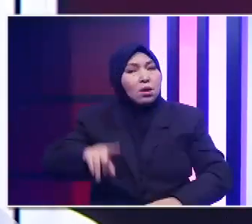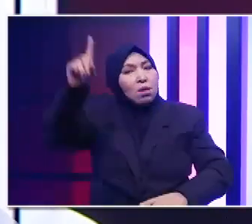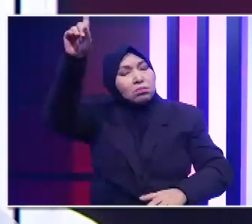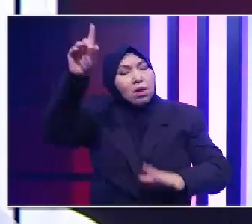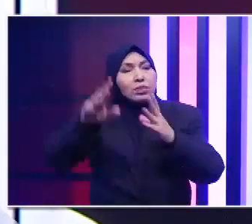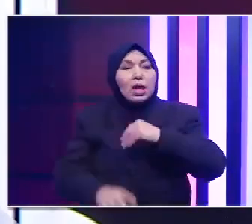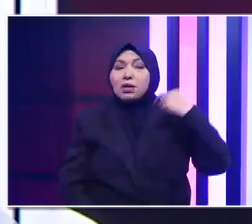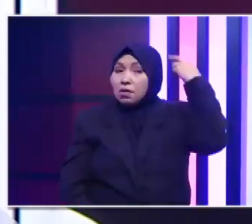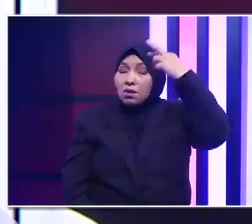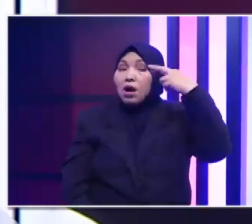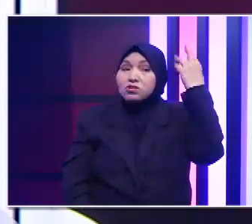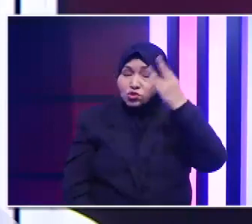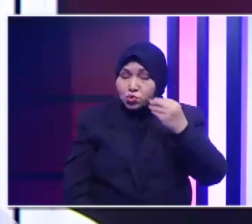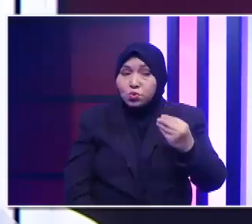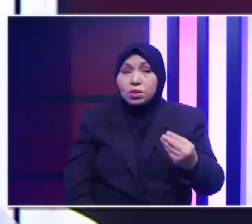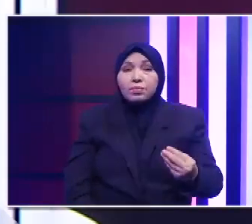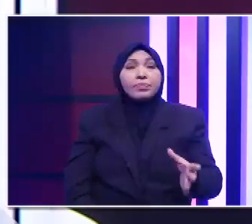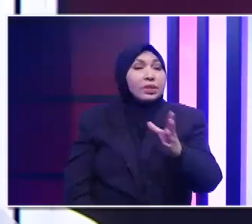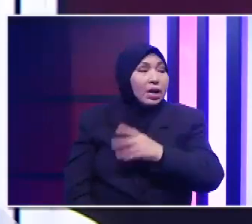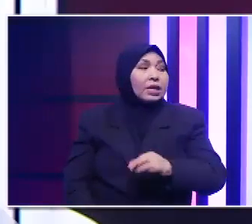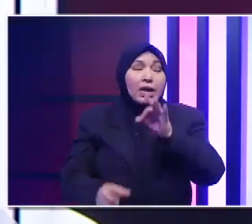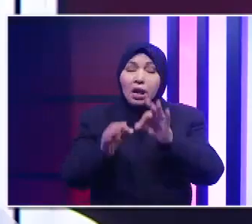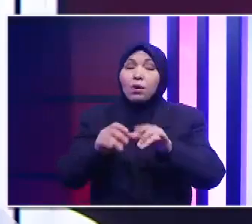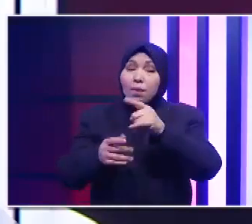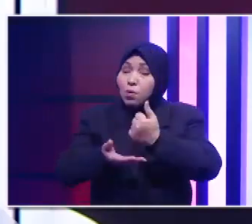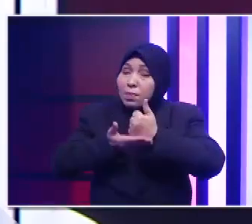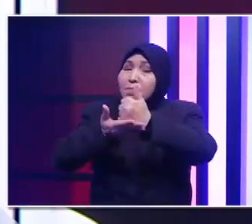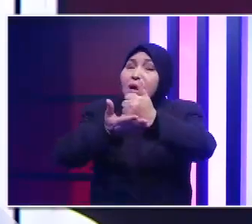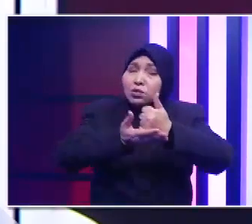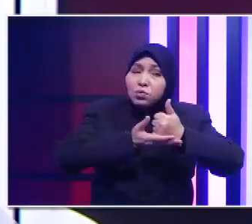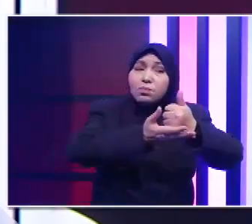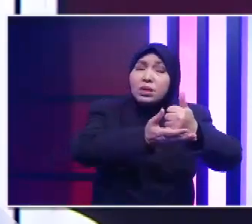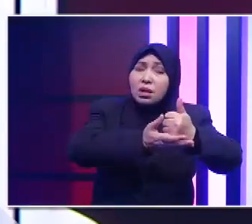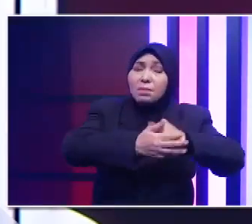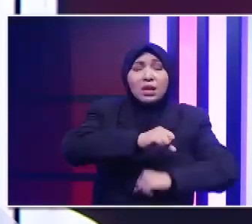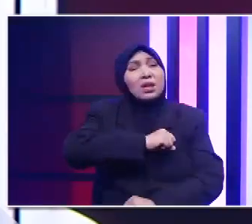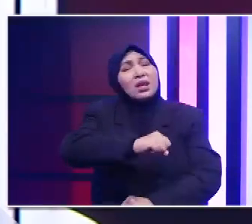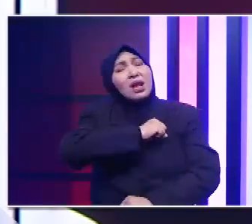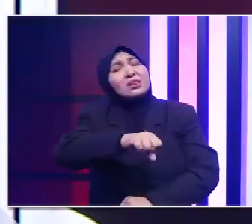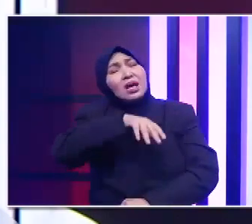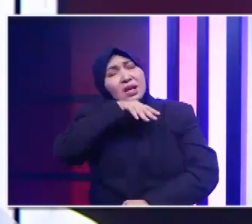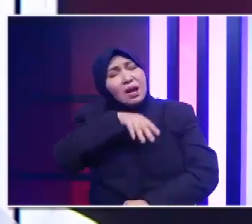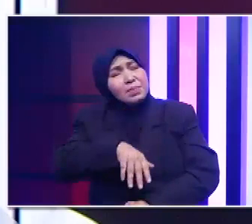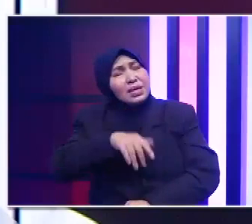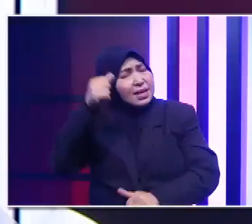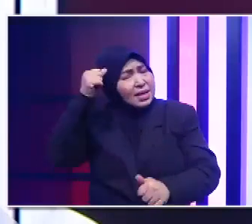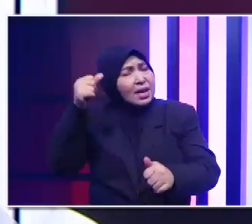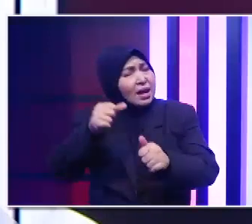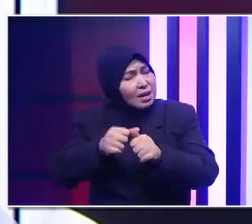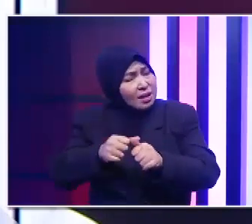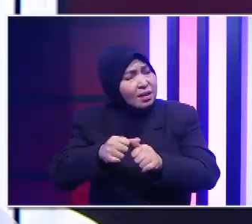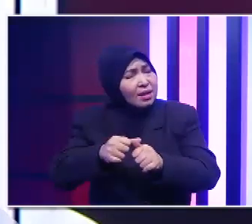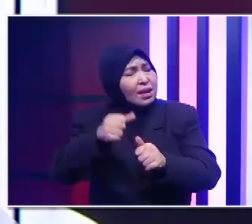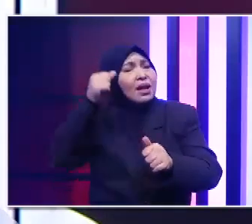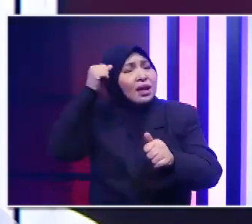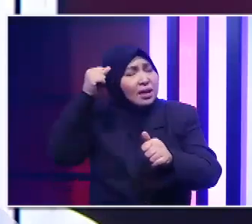rasul-nya Wahid tanpa Harley dan jika kamu bantu membantu menentang Nabi Sallallahu Alaihi wasallama keingat paint